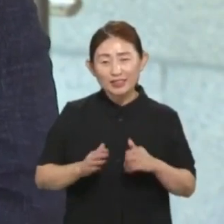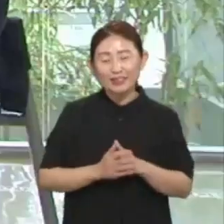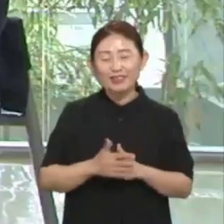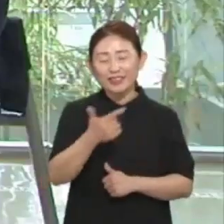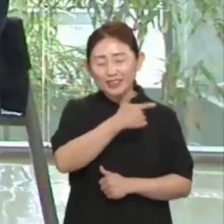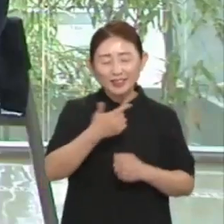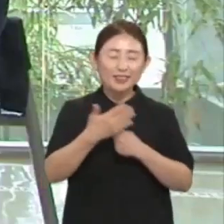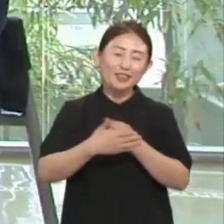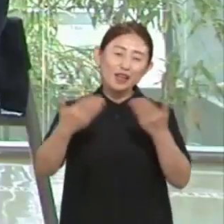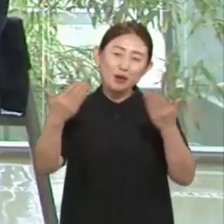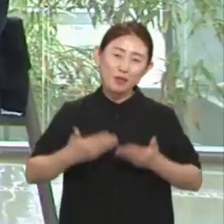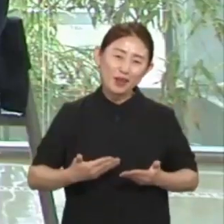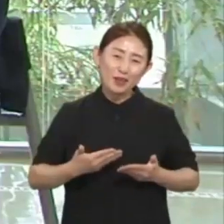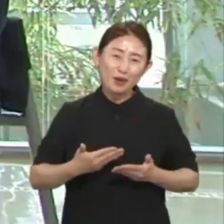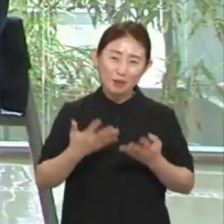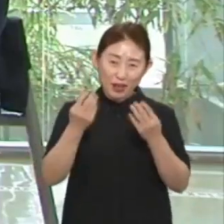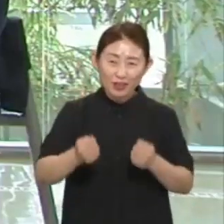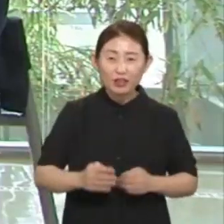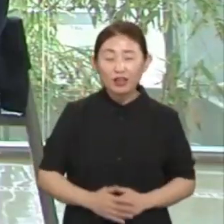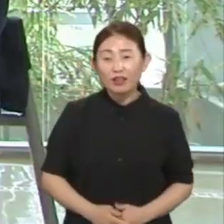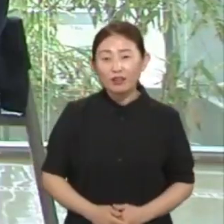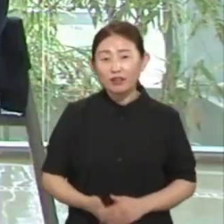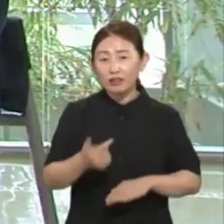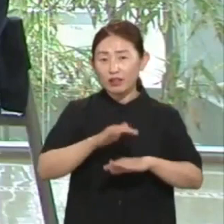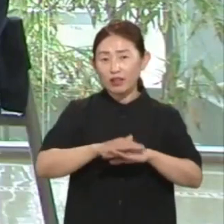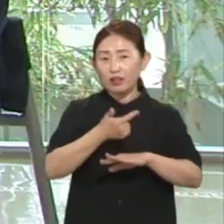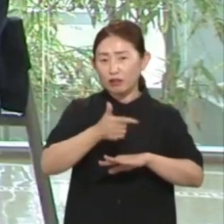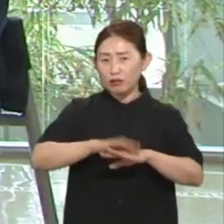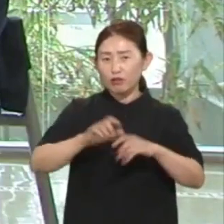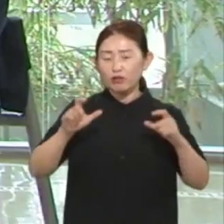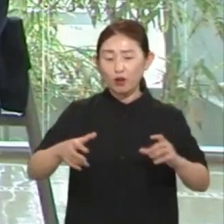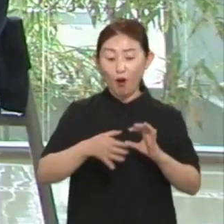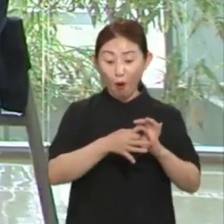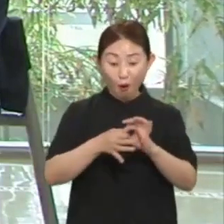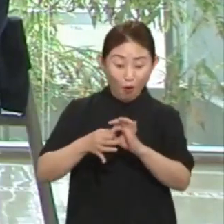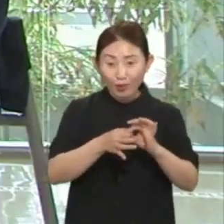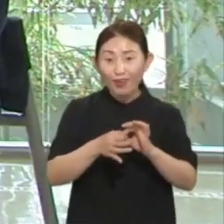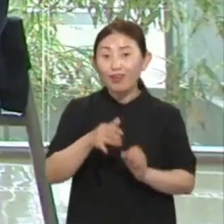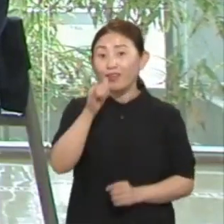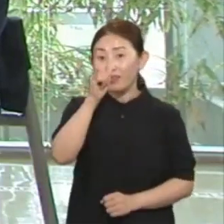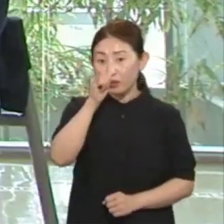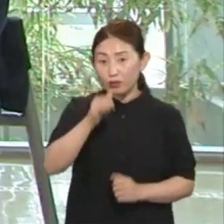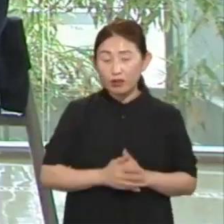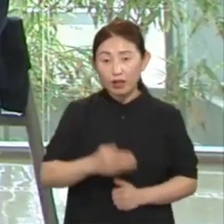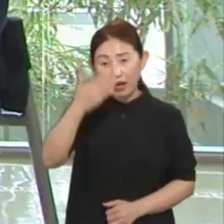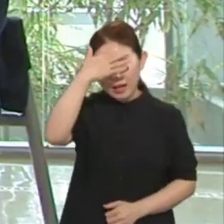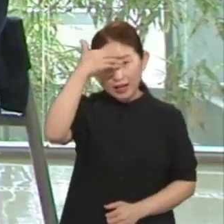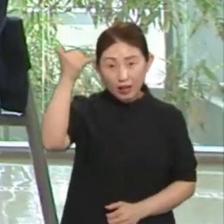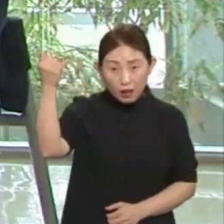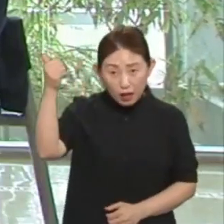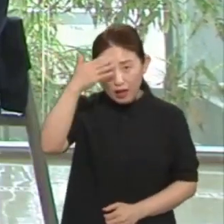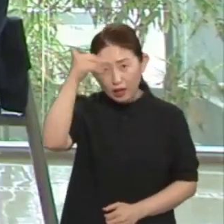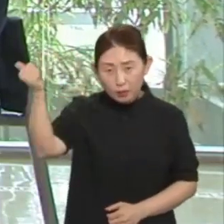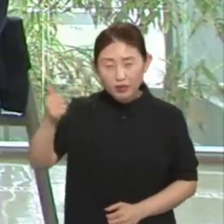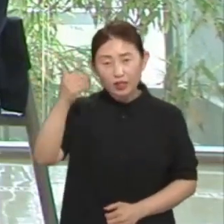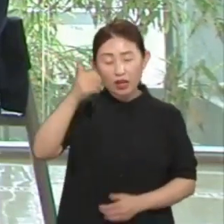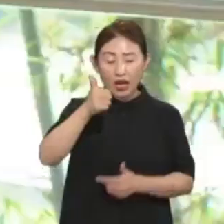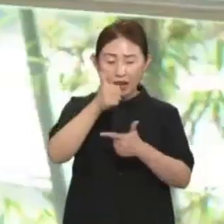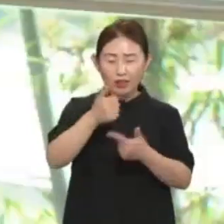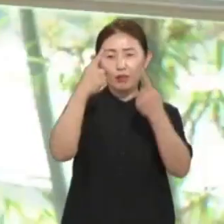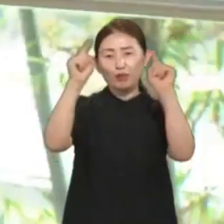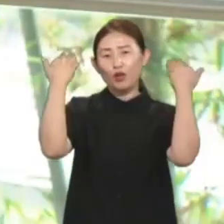큽니다. 린튼 가문이 또 대전 지역과도 인연이 깊더라고요. 네. 할아버지께서 한남대학교 설립하셨고요.